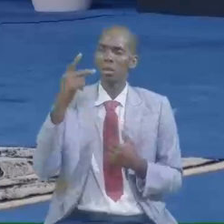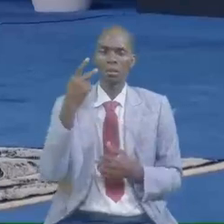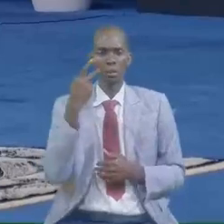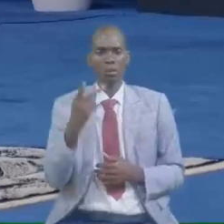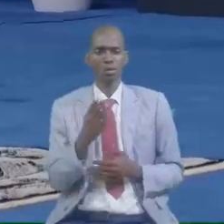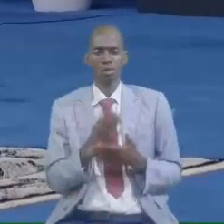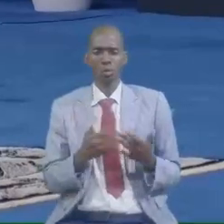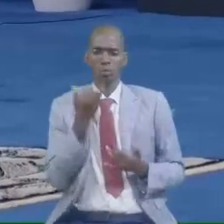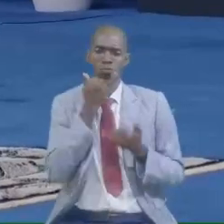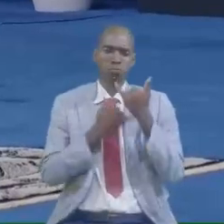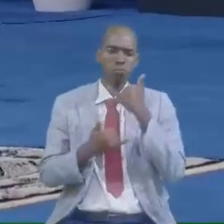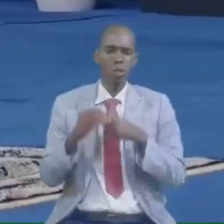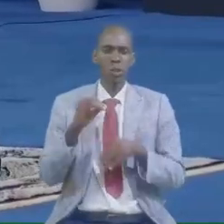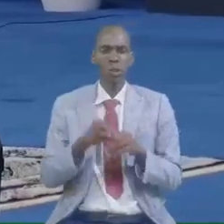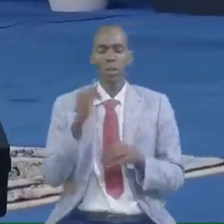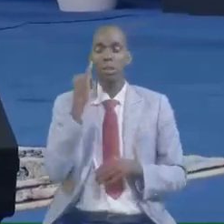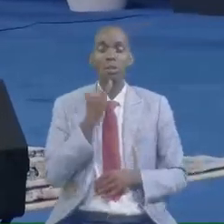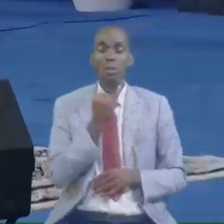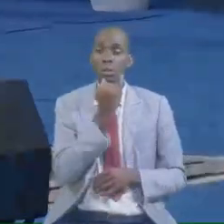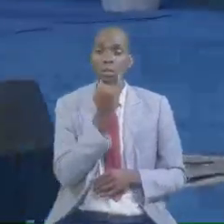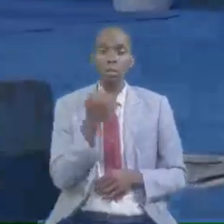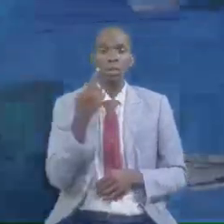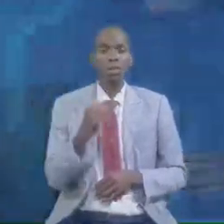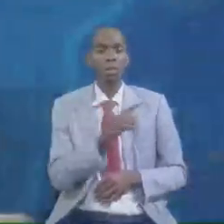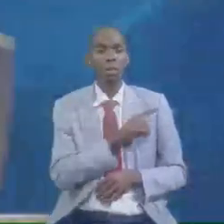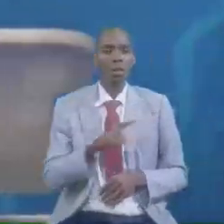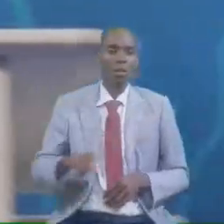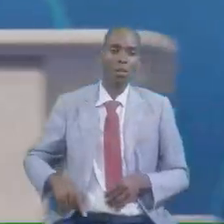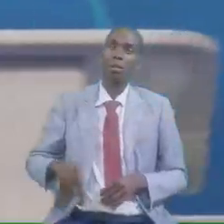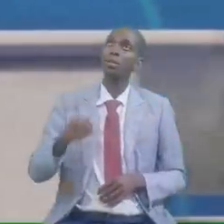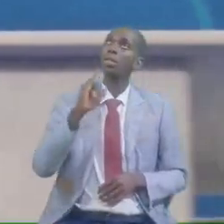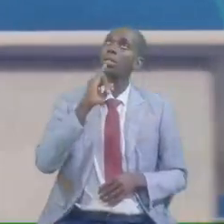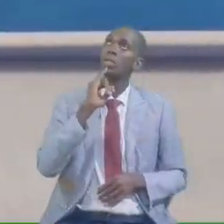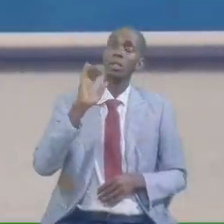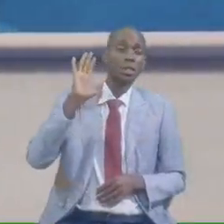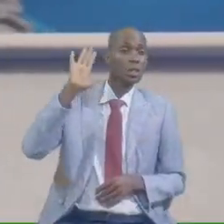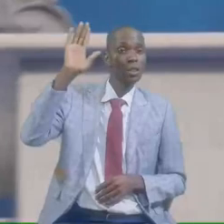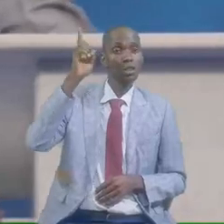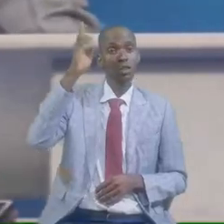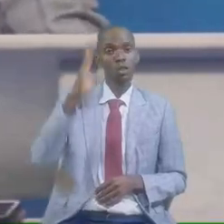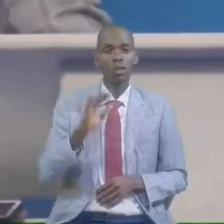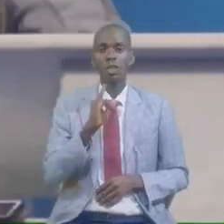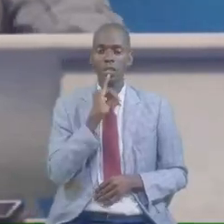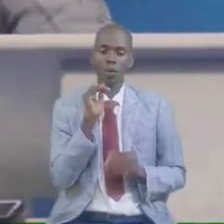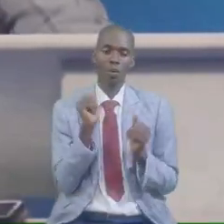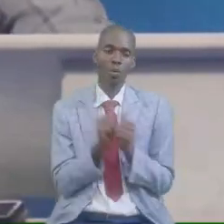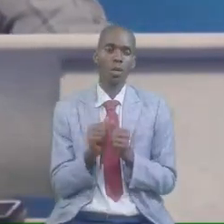Israël. L'Éternel son Dieu est avec lui.